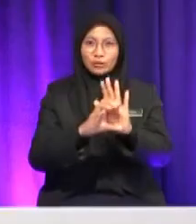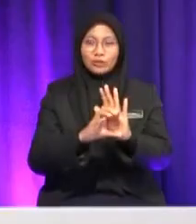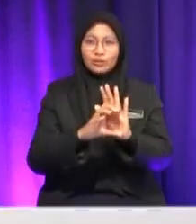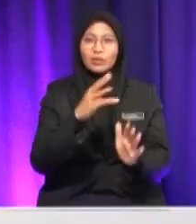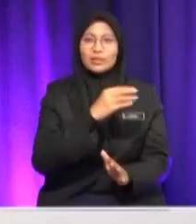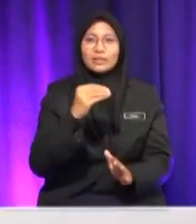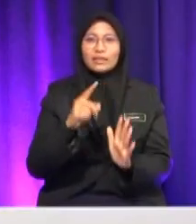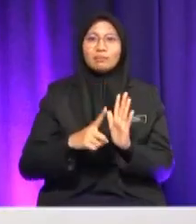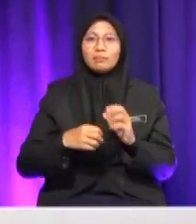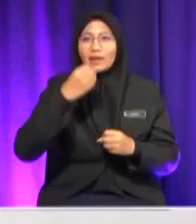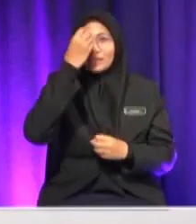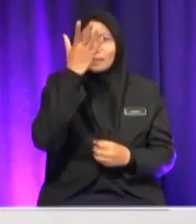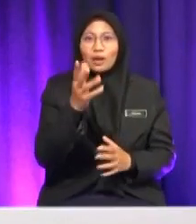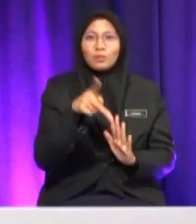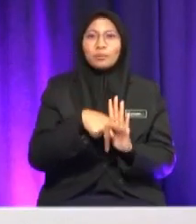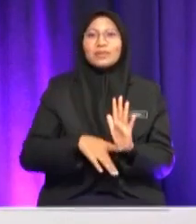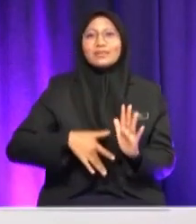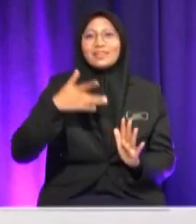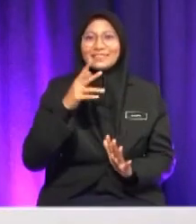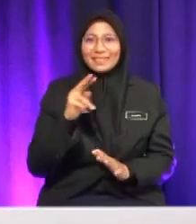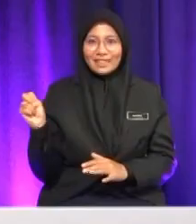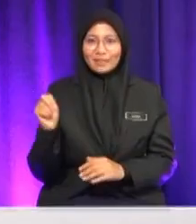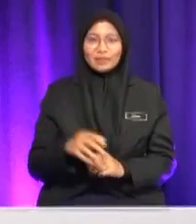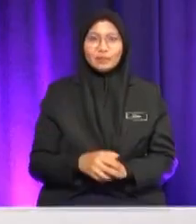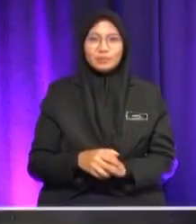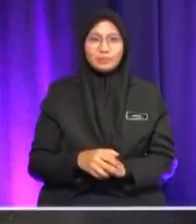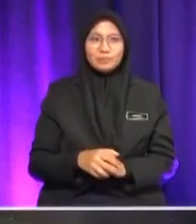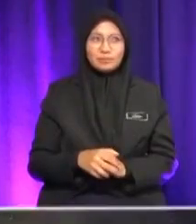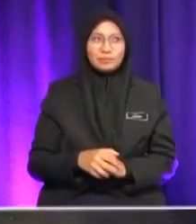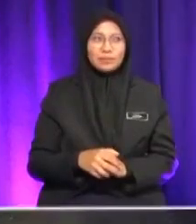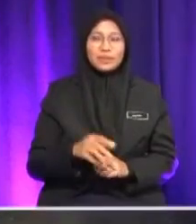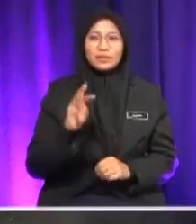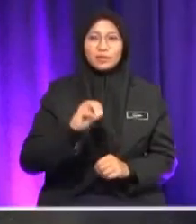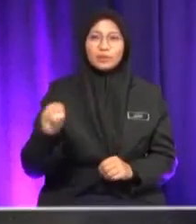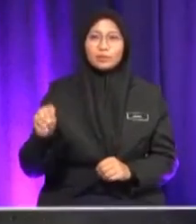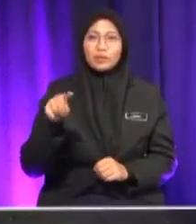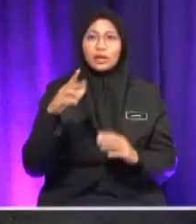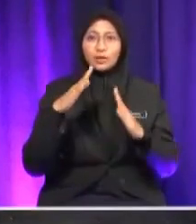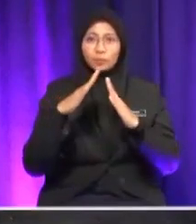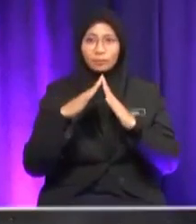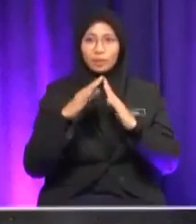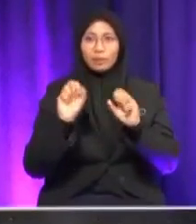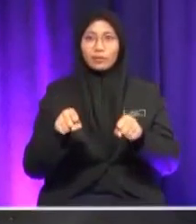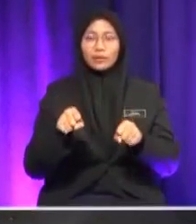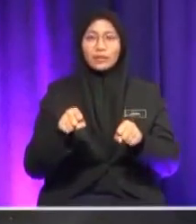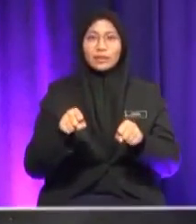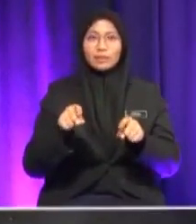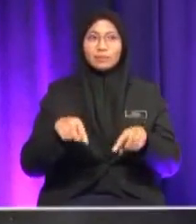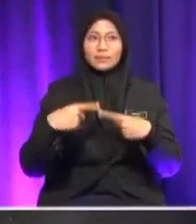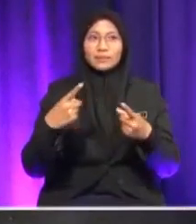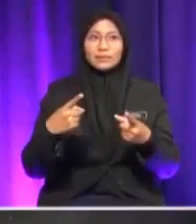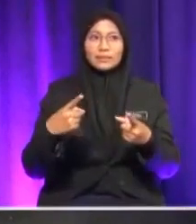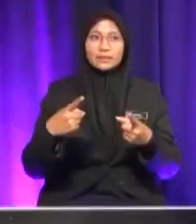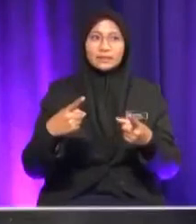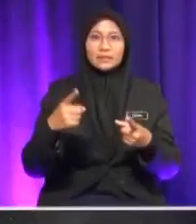Subhanu. Jadi jika murid-murid di rumah yang sedang menonton ini mahu mendapatkan bahan sokongan, di mana agaknya mereka boleh dapatkannya? Kita boleh melayari laman